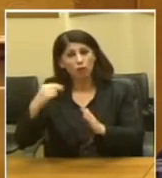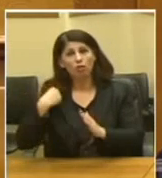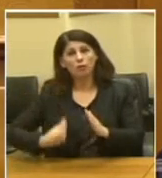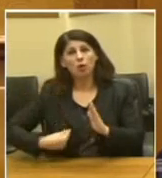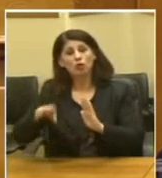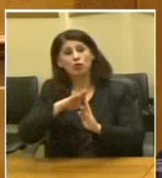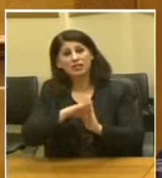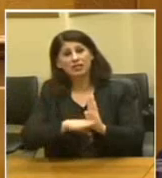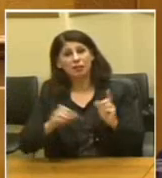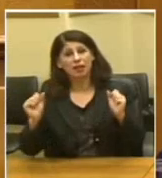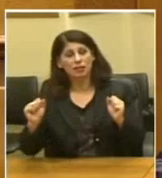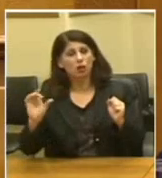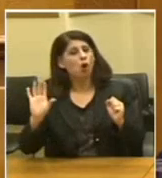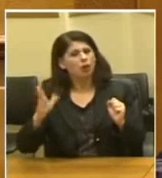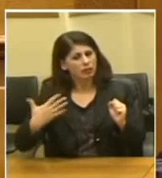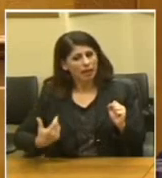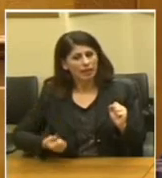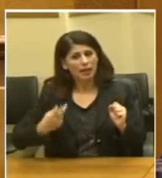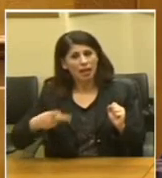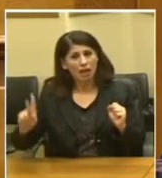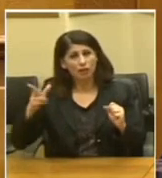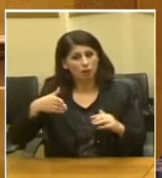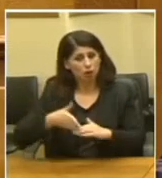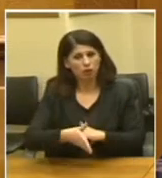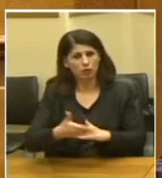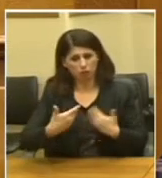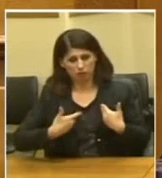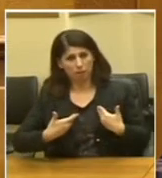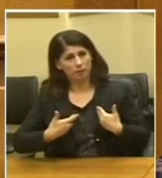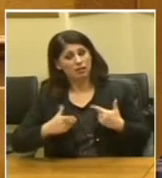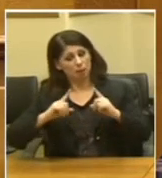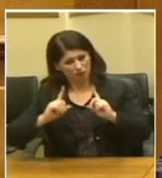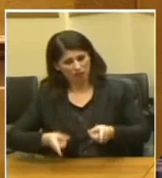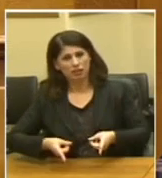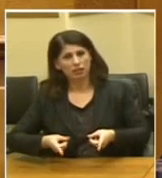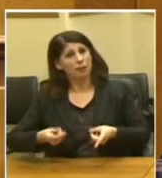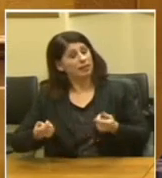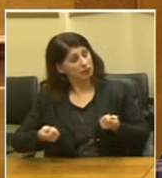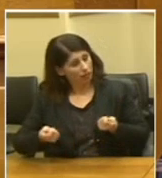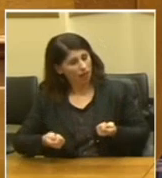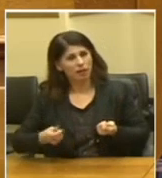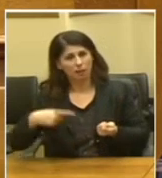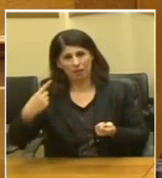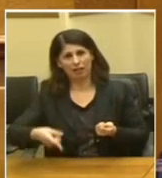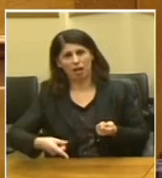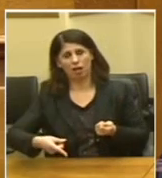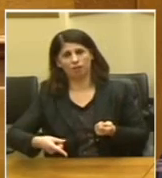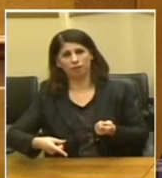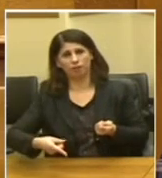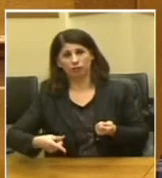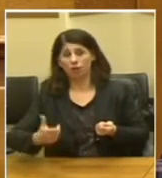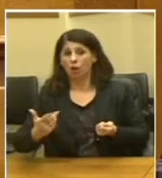υγείας, χωρίς να έχουν ελεύθερη πρόσβαση, όπως εμείς αποφασίσαμε και υλοποιήσαμε αμέσως μετά,